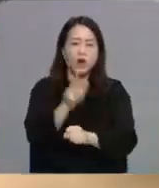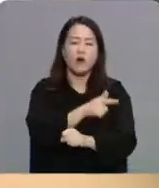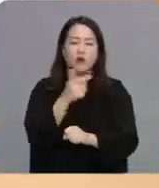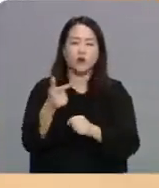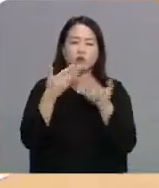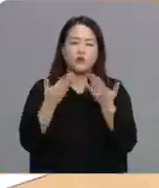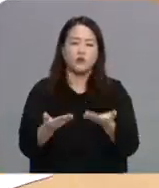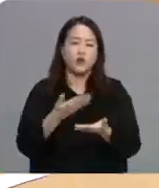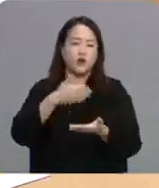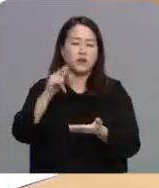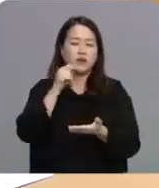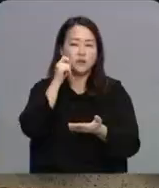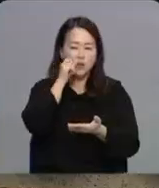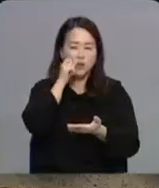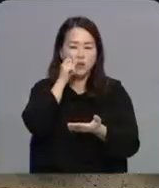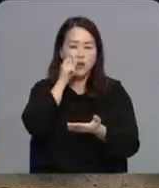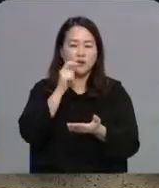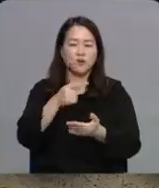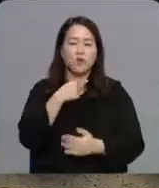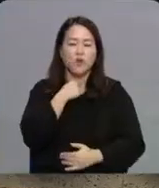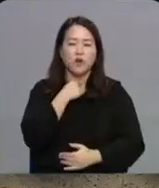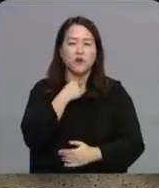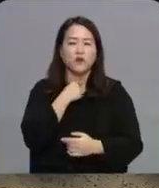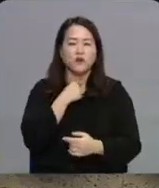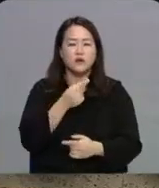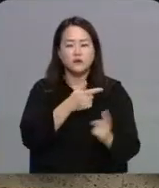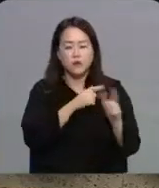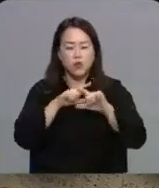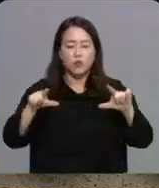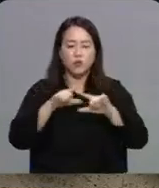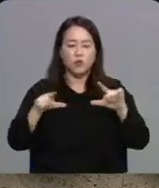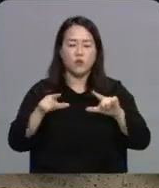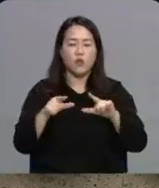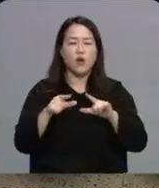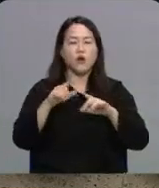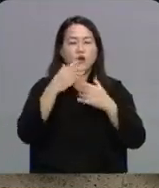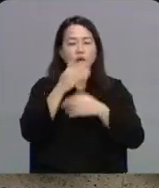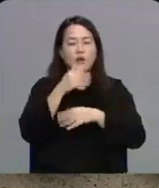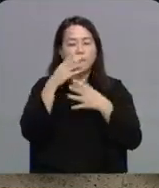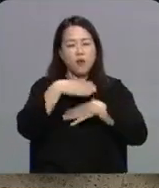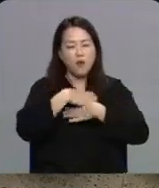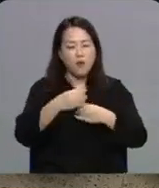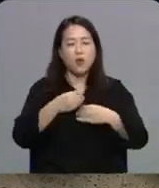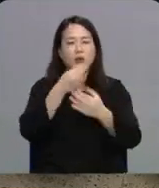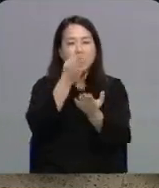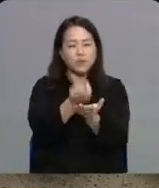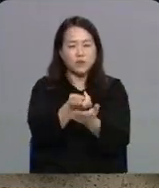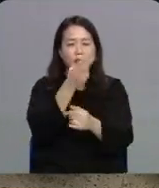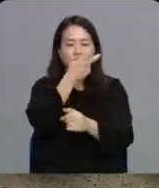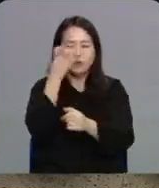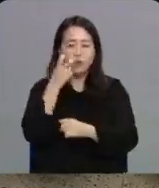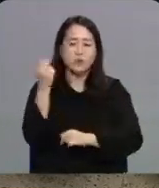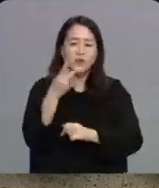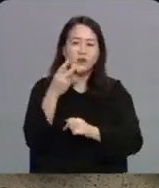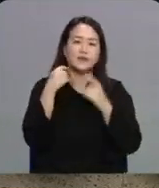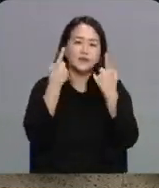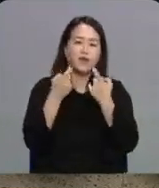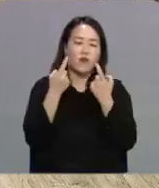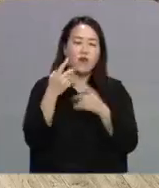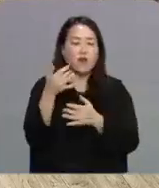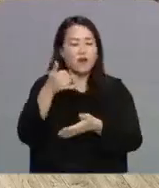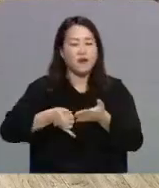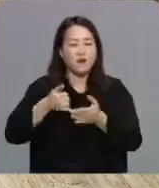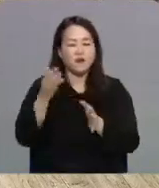바람은 소박합니다. 발 벗고 자고 주말이 있고 다시 이렇게 여행 가방을 챙겨서 여행을 할 수